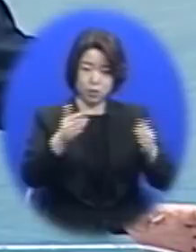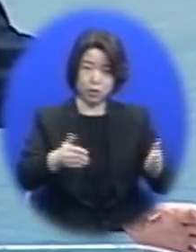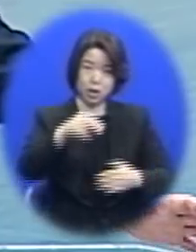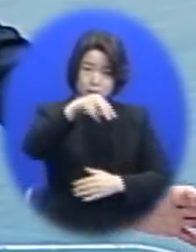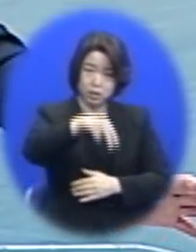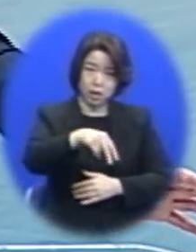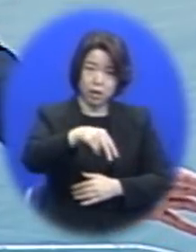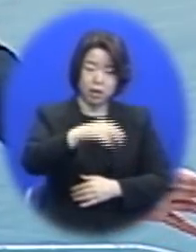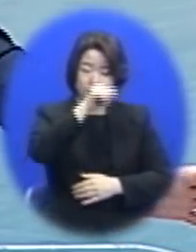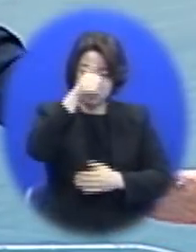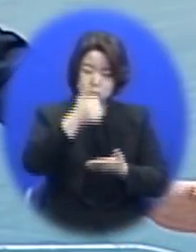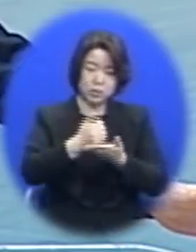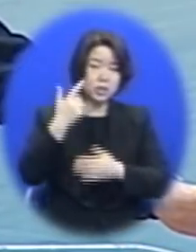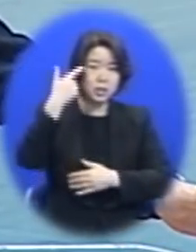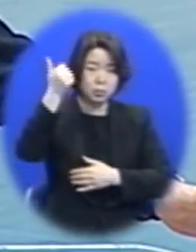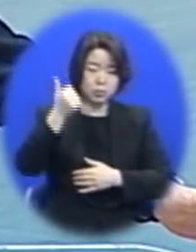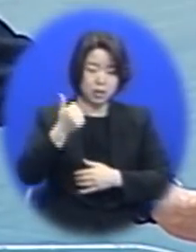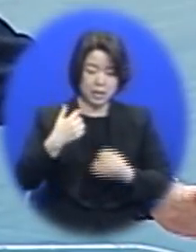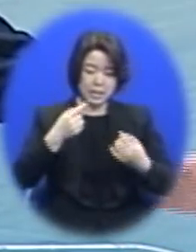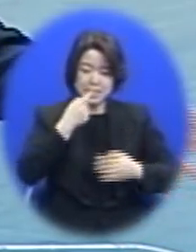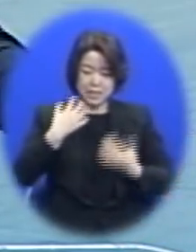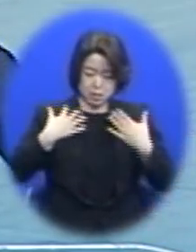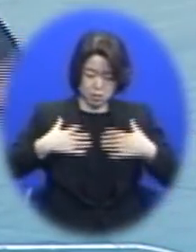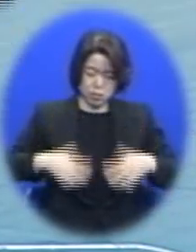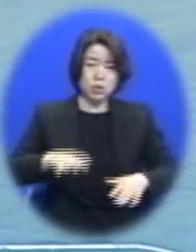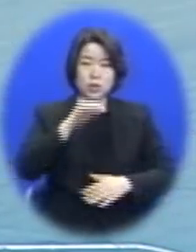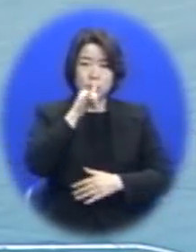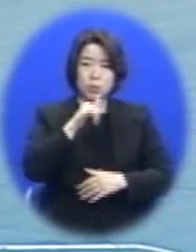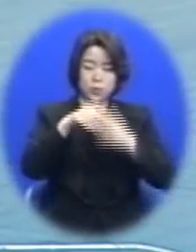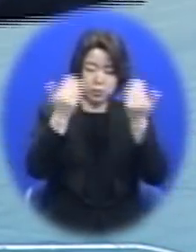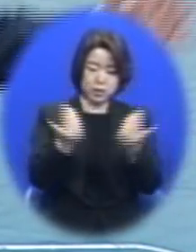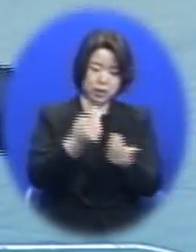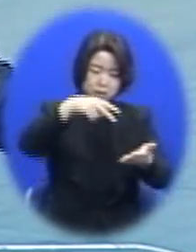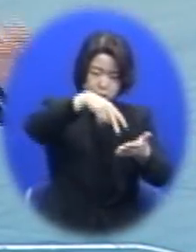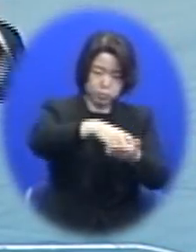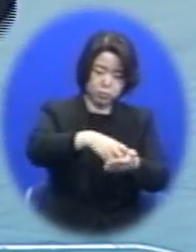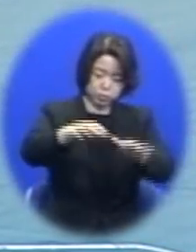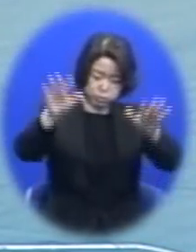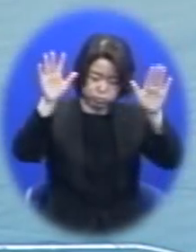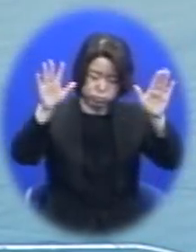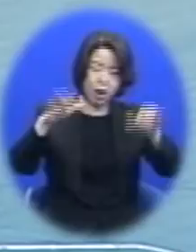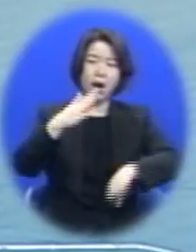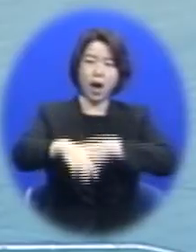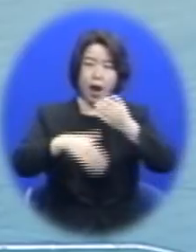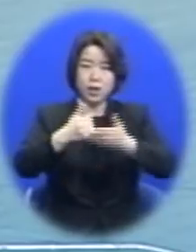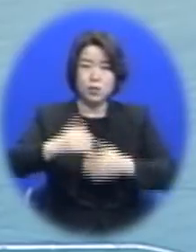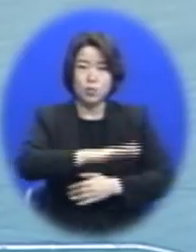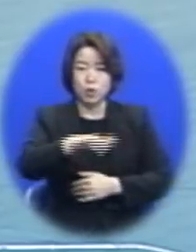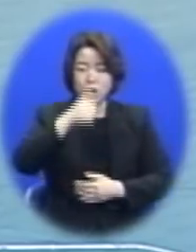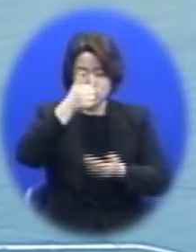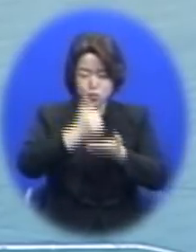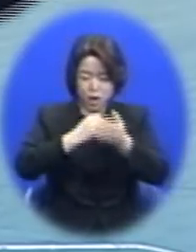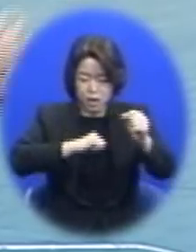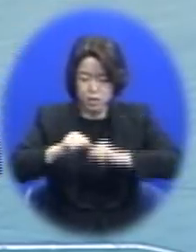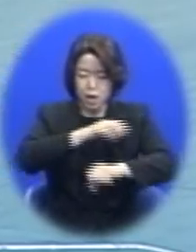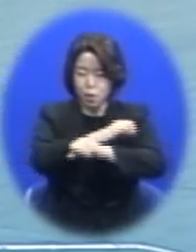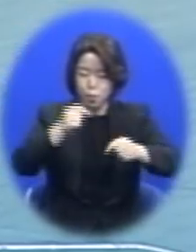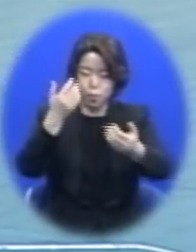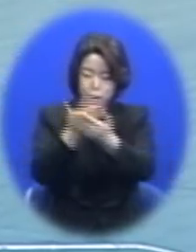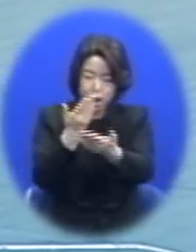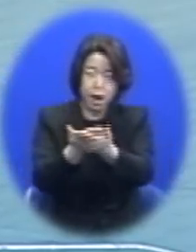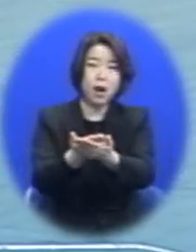장로님들이 흰옷을 입고 올라와서 다 무릎을 꿇고 두 손을 들고 하나니 우리가 죄를 지었습니다 용서해